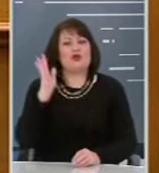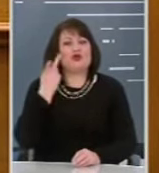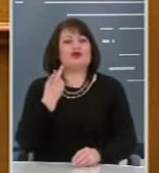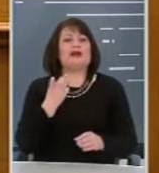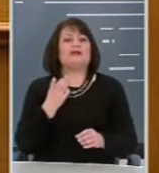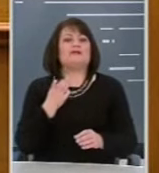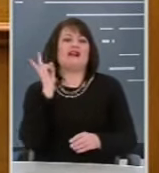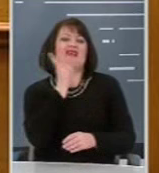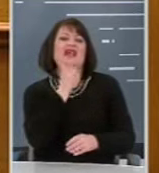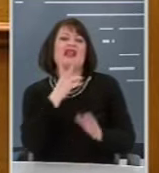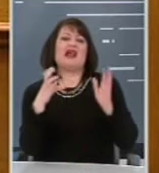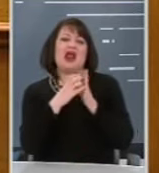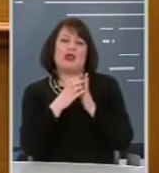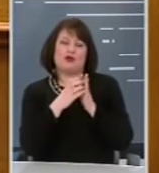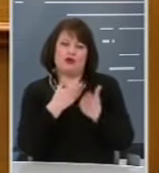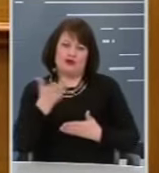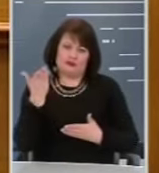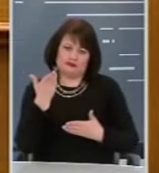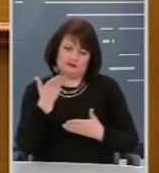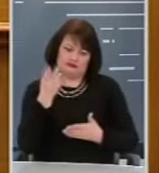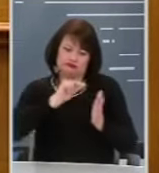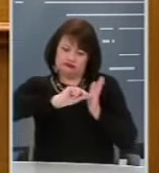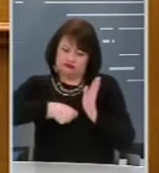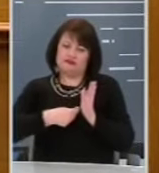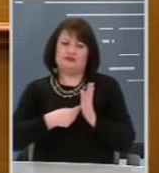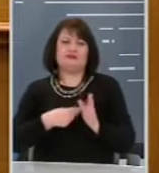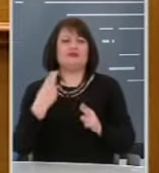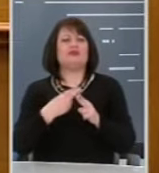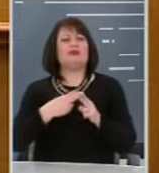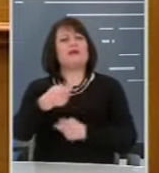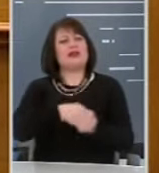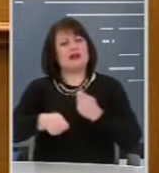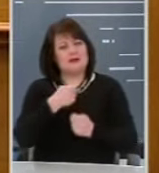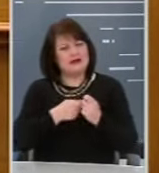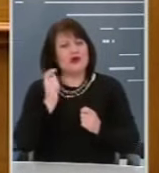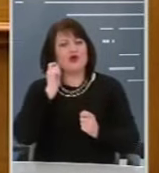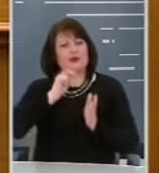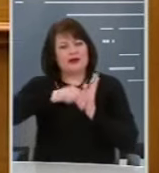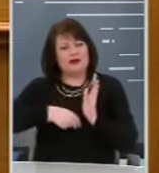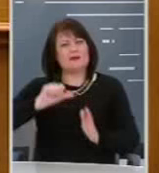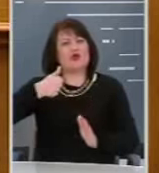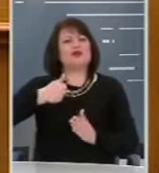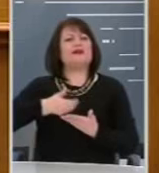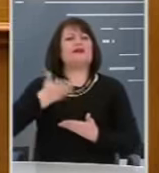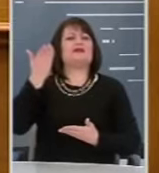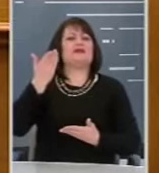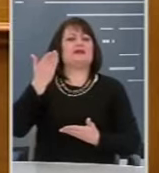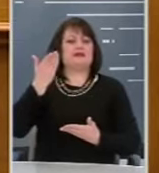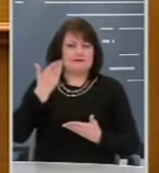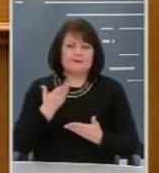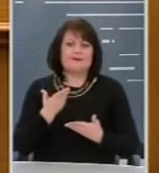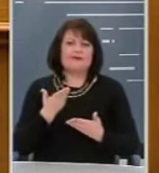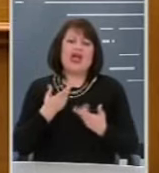άρθρο καταγγελία ενός σοβαρού ανθρώπου ενός επιτυχημένου επιχειρηματία στην πρώτη σελίδα της εφημερίδας αδέσμευτος